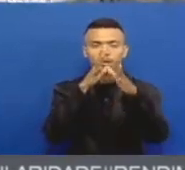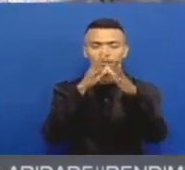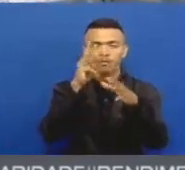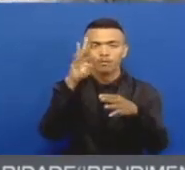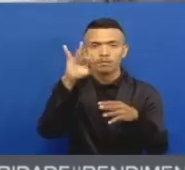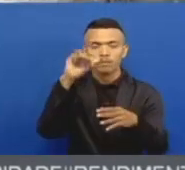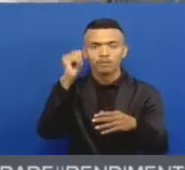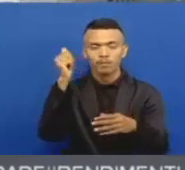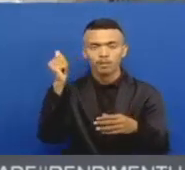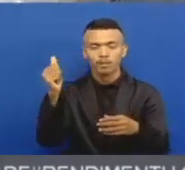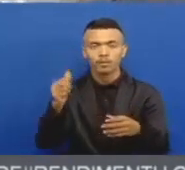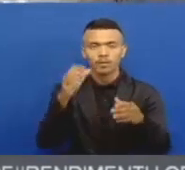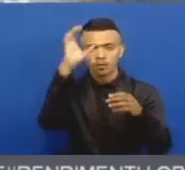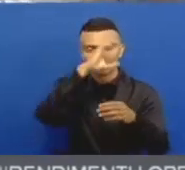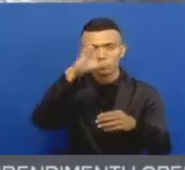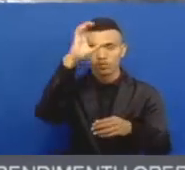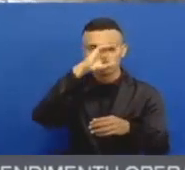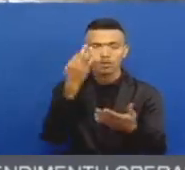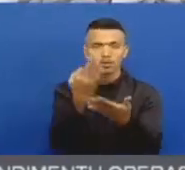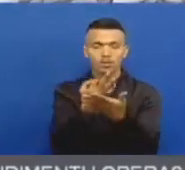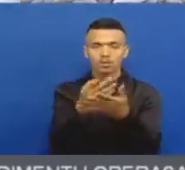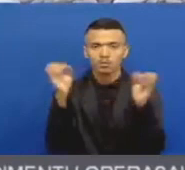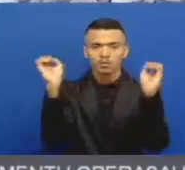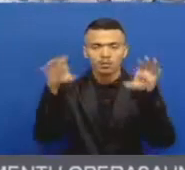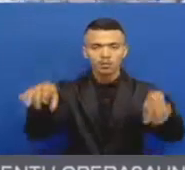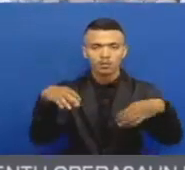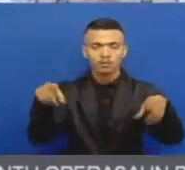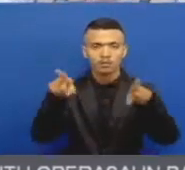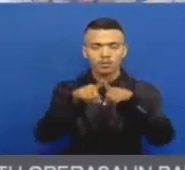Maria Suarez atu buka osan laus tem que serviço